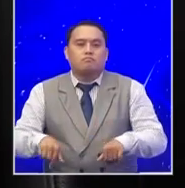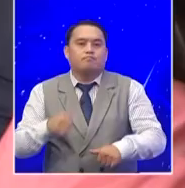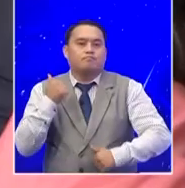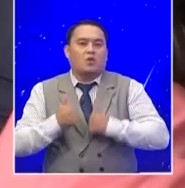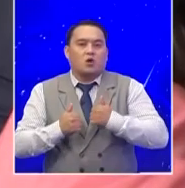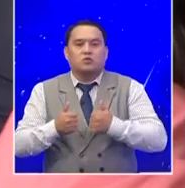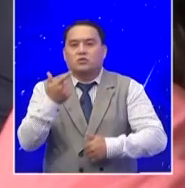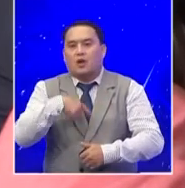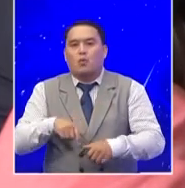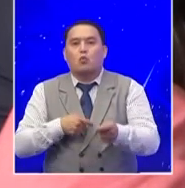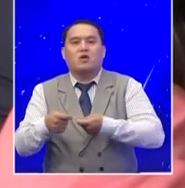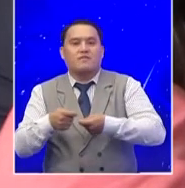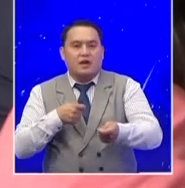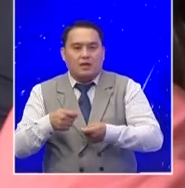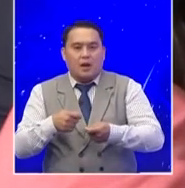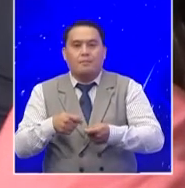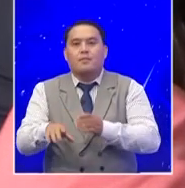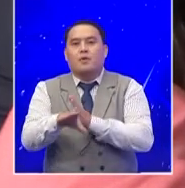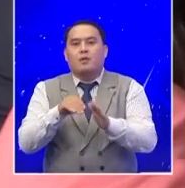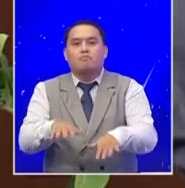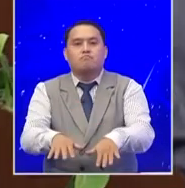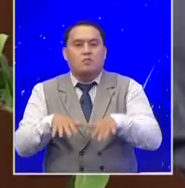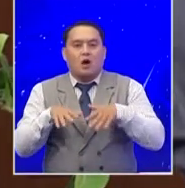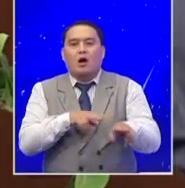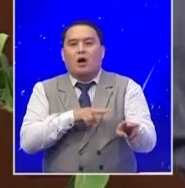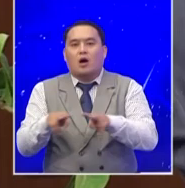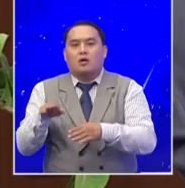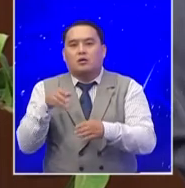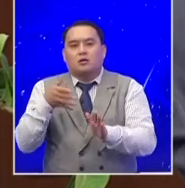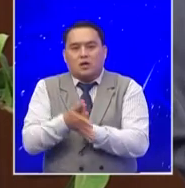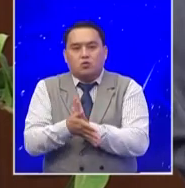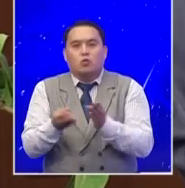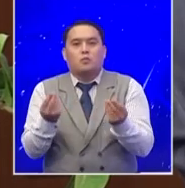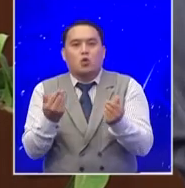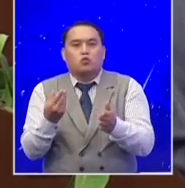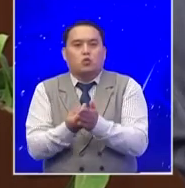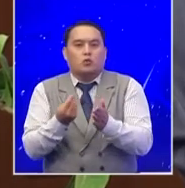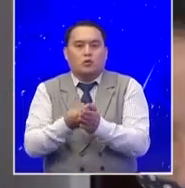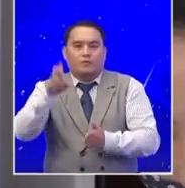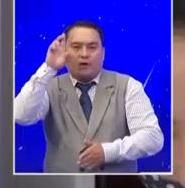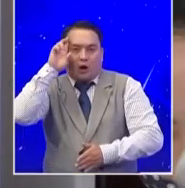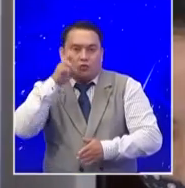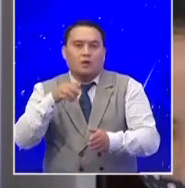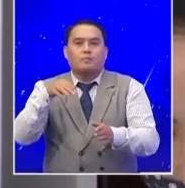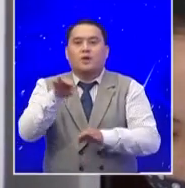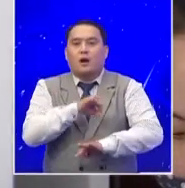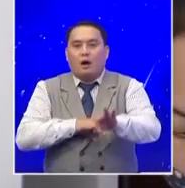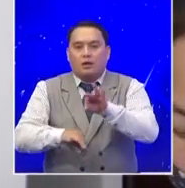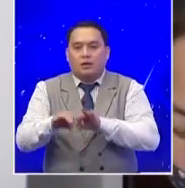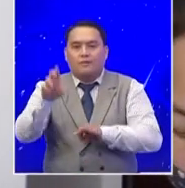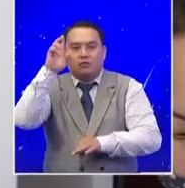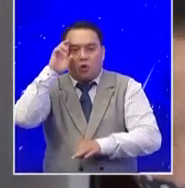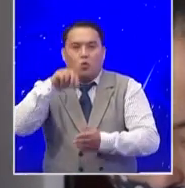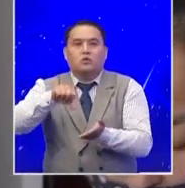местного самоуправления, а также роль маслихата в контроле за расходованием бюджетных средств на реализацию государственных проектов. В